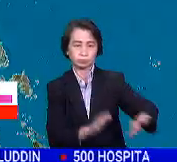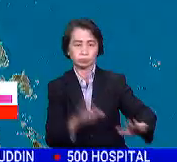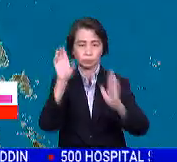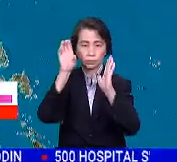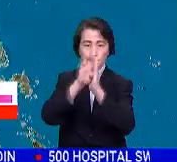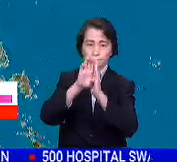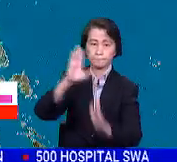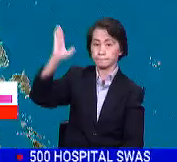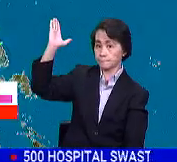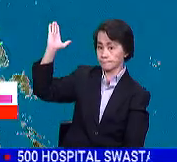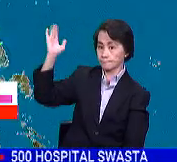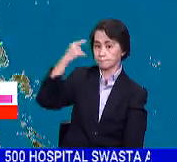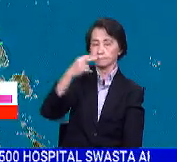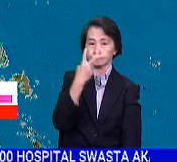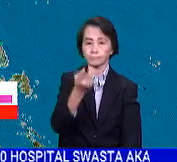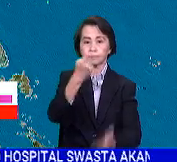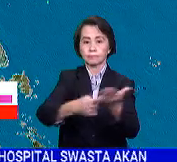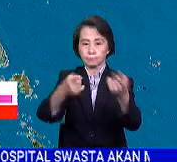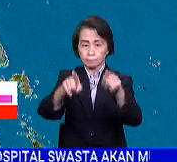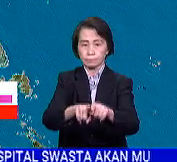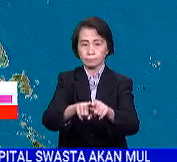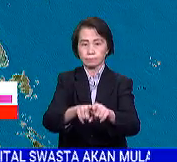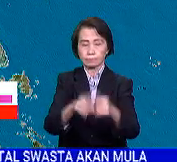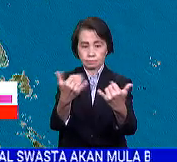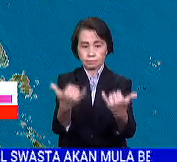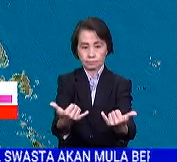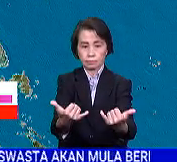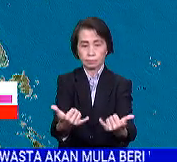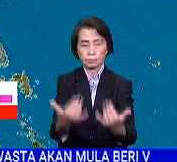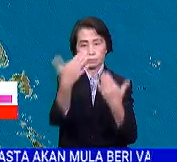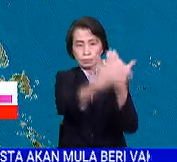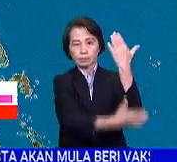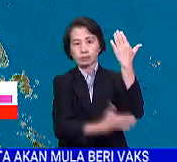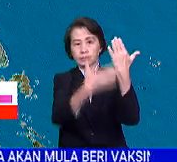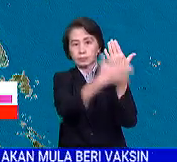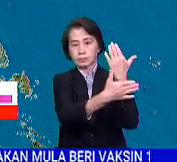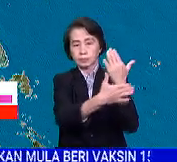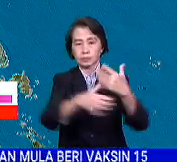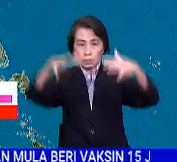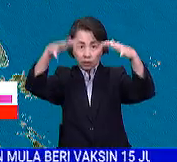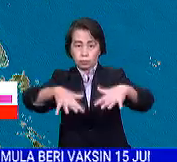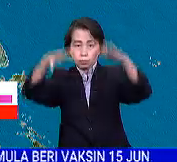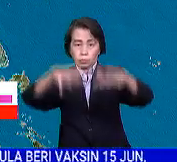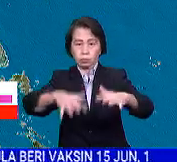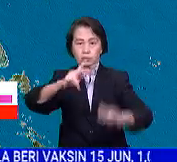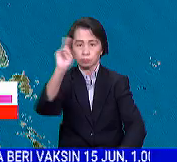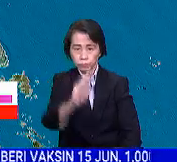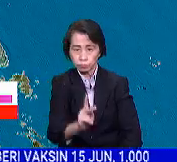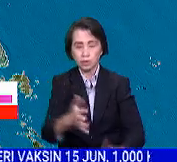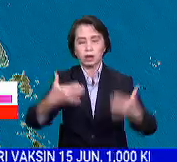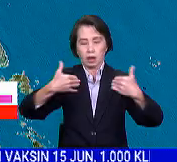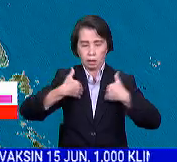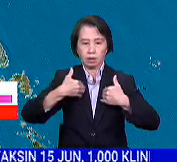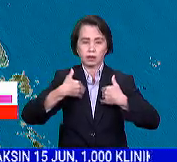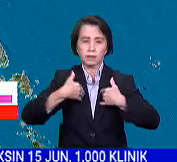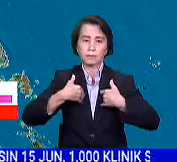ke paparan gemerada bagi melihat apa yang berlaku sebenarnya pada ketika ini di Semenanjung. Hujan beserta ribut petir kini sedang